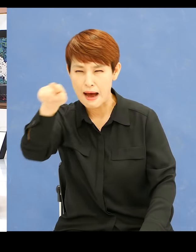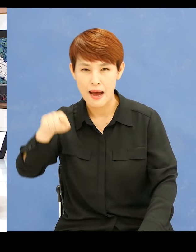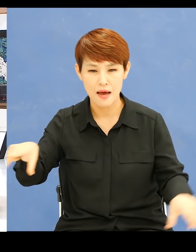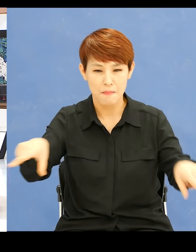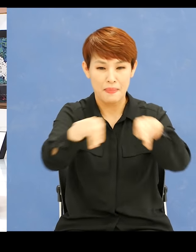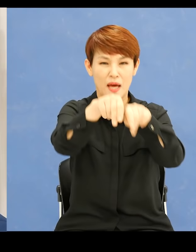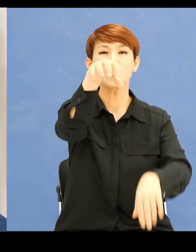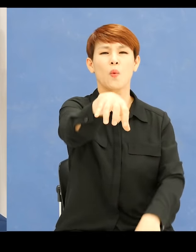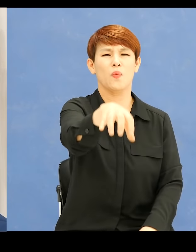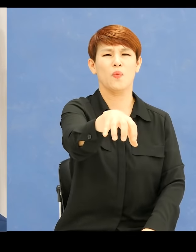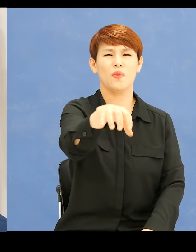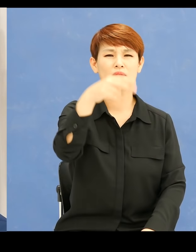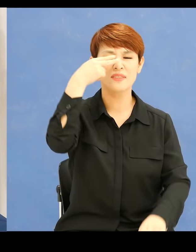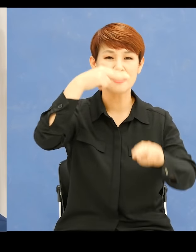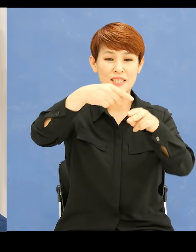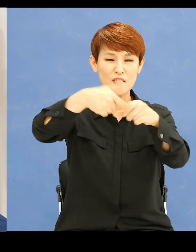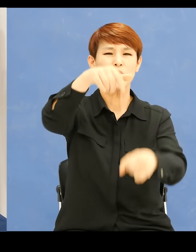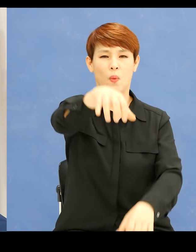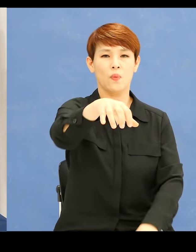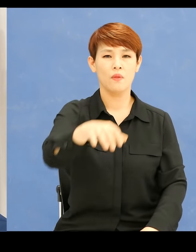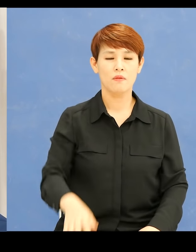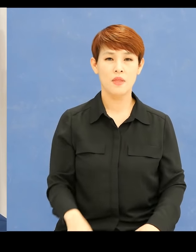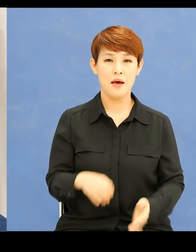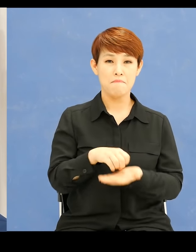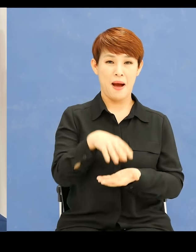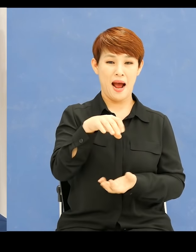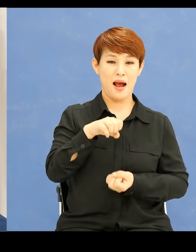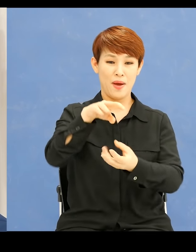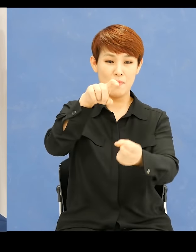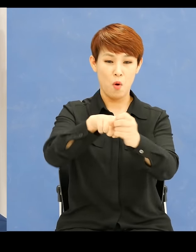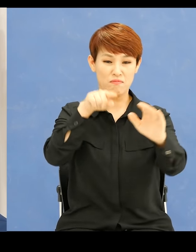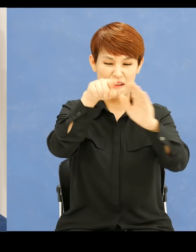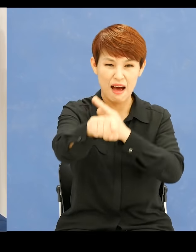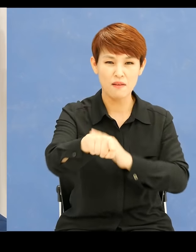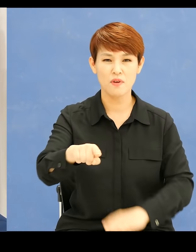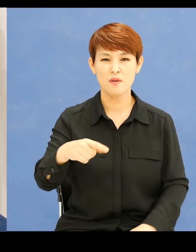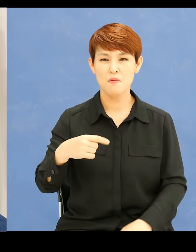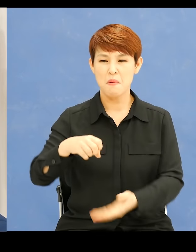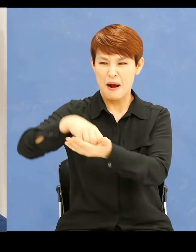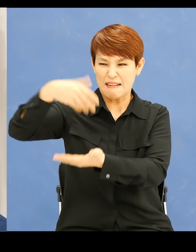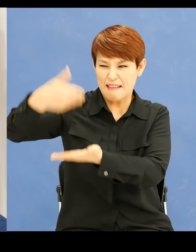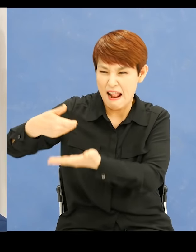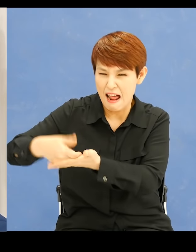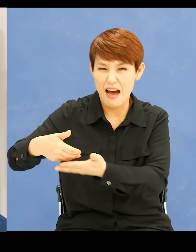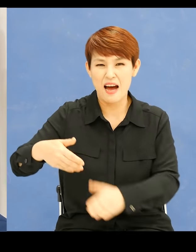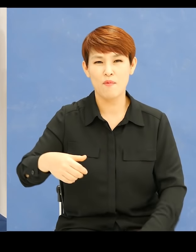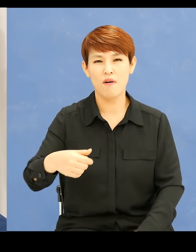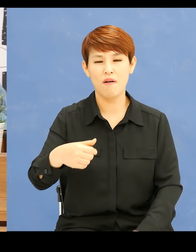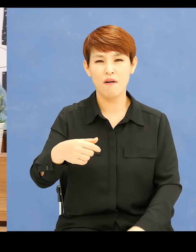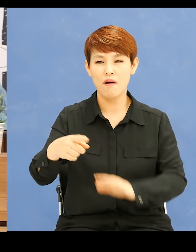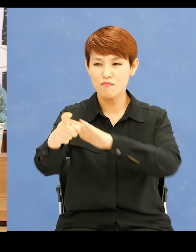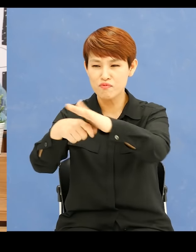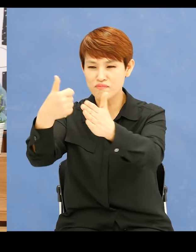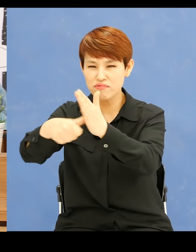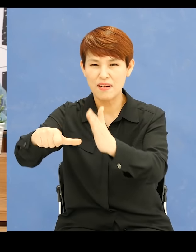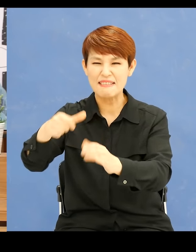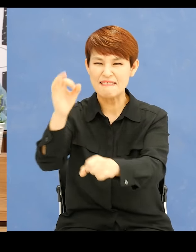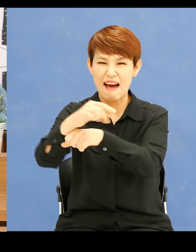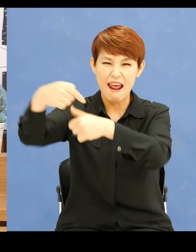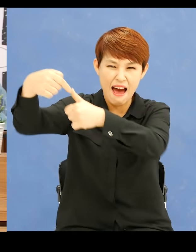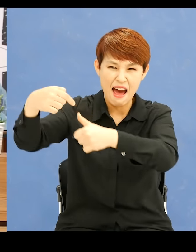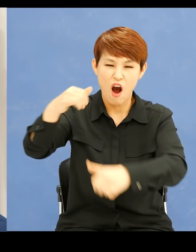그 제가 이제 거기 뭐 도넛을 배달하러 가면은 저한테 이제 붙어가지고 뭐 도넛을 달라는 사람도 있고 훔쳐온 것 이제 하면서 사라고 하는